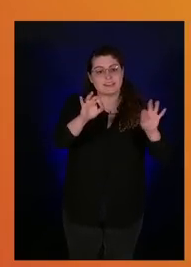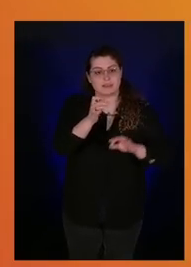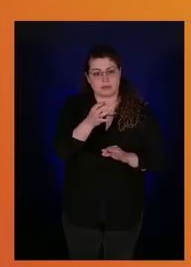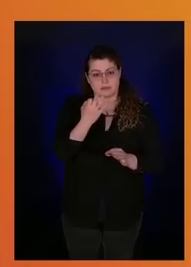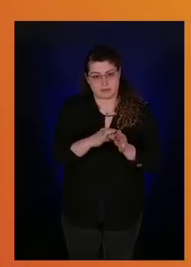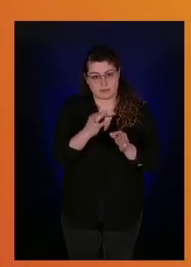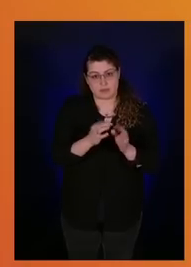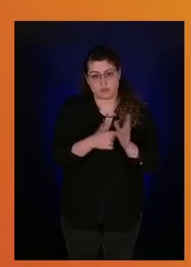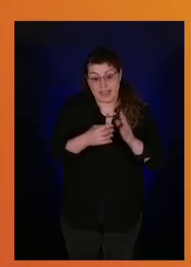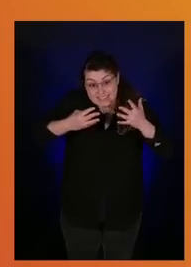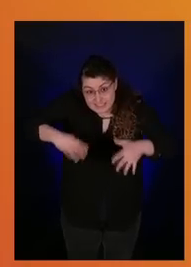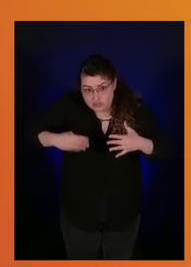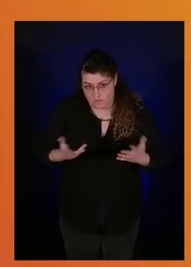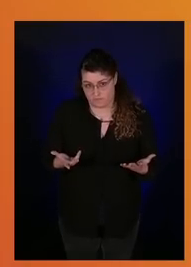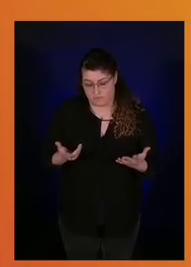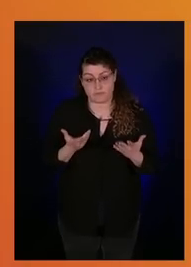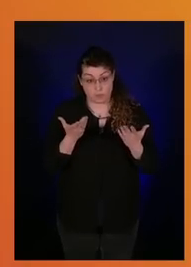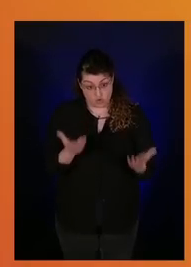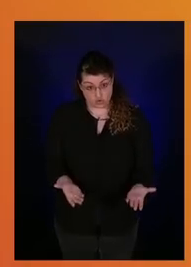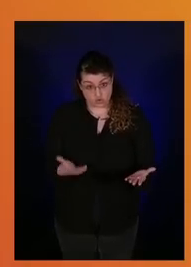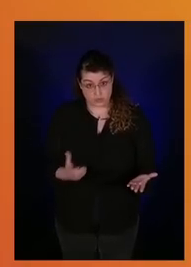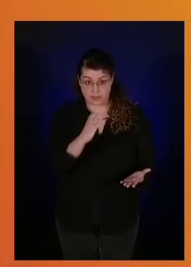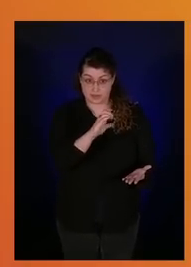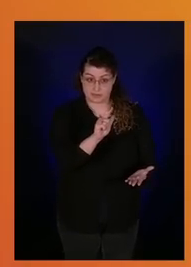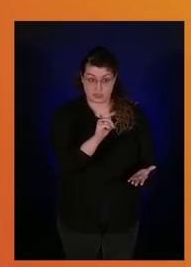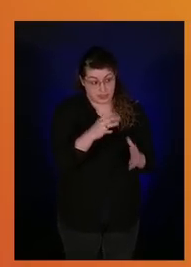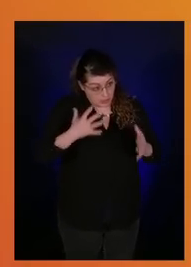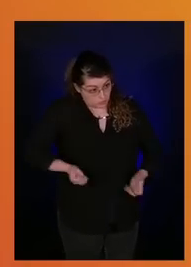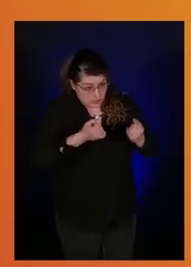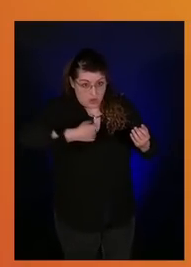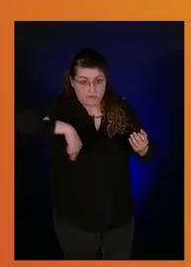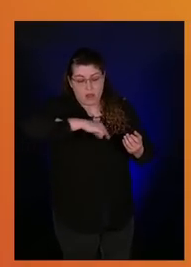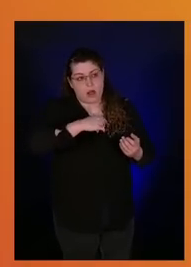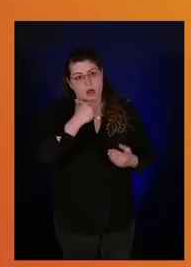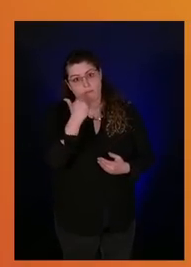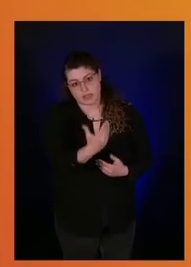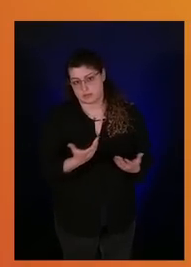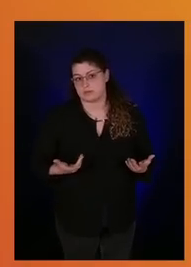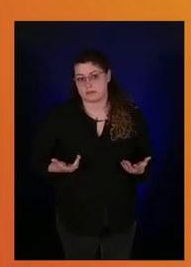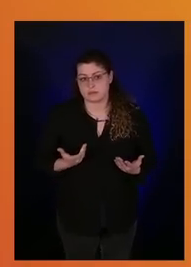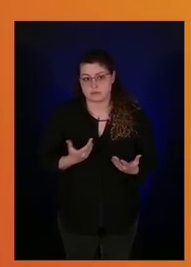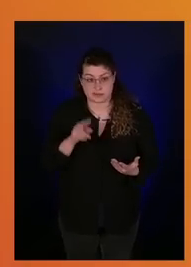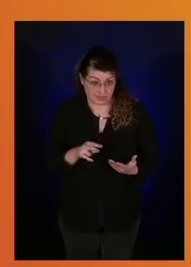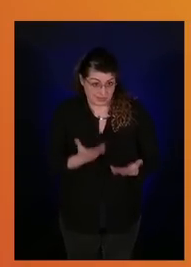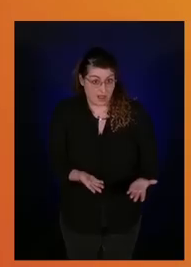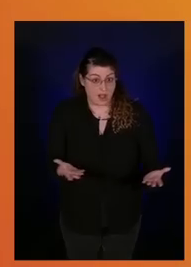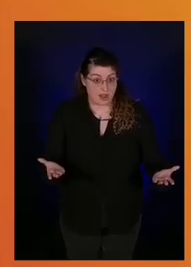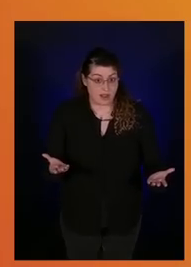2019. Et je peux vous dire aujourd'hui, c'est la CGT qui a sauvé la Chapelle d'Arblay. Et ça c'est une réalité.